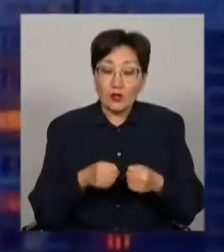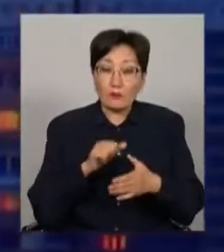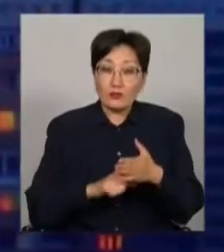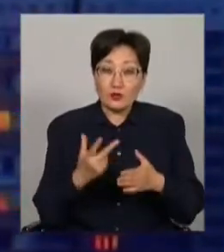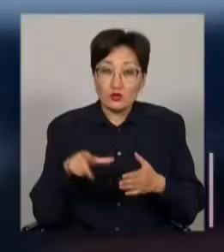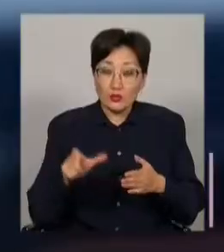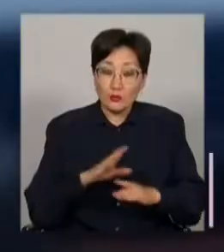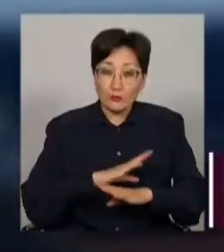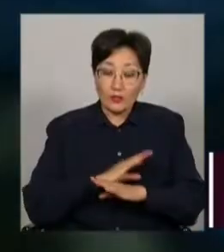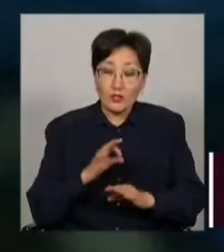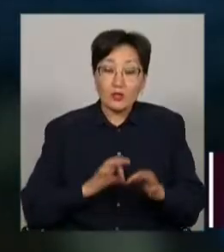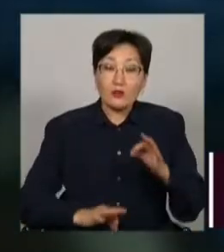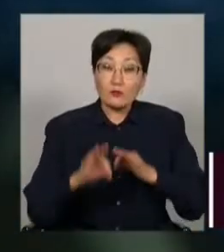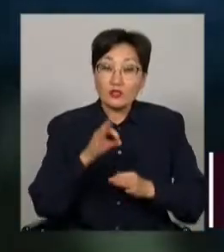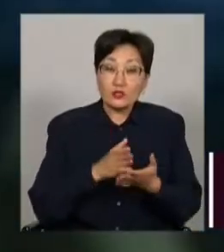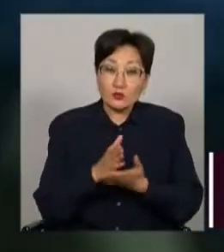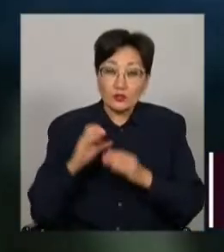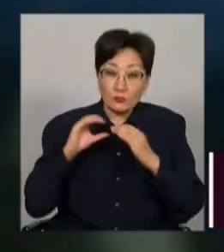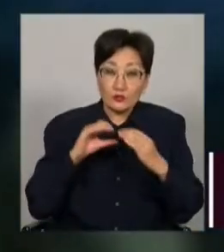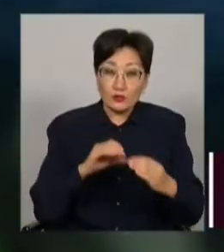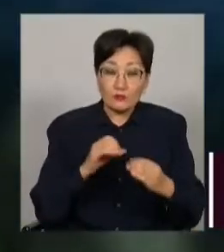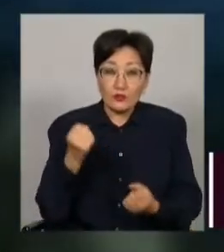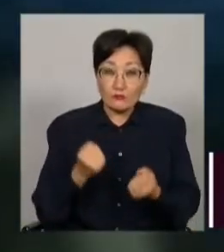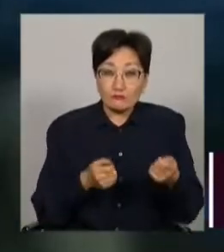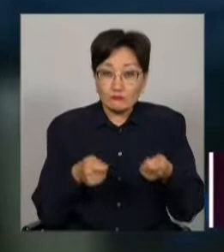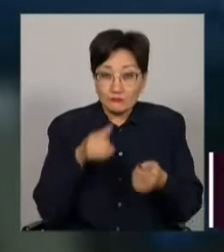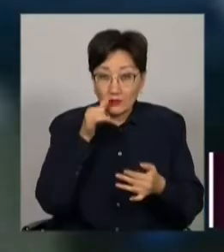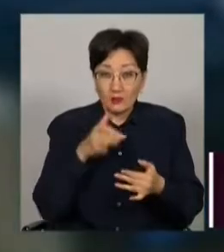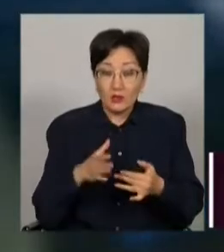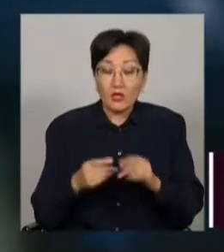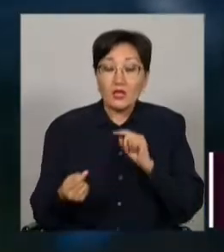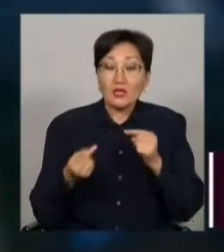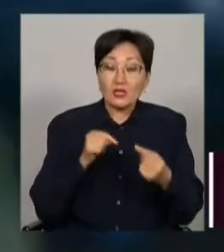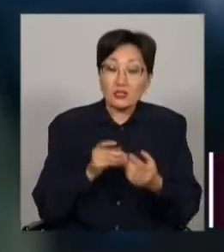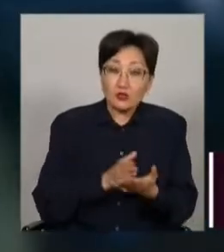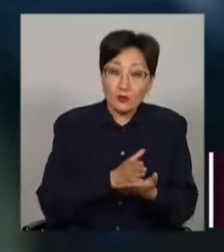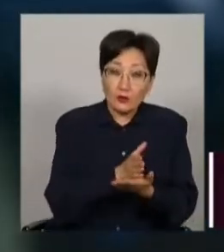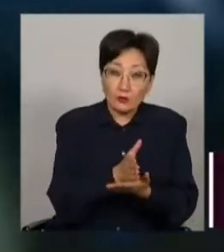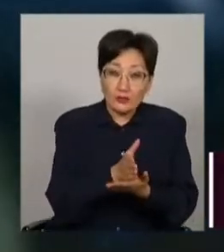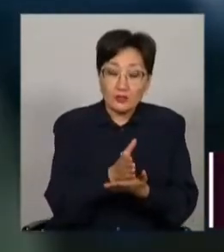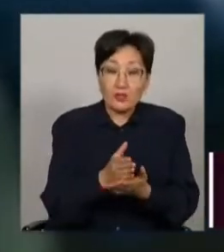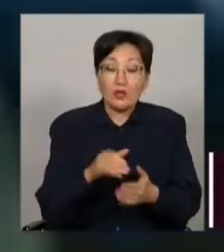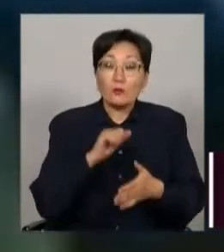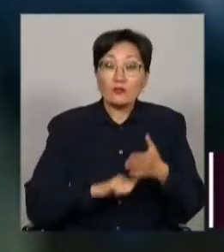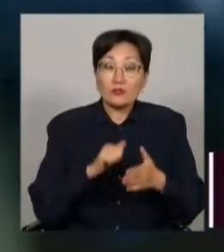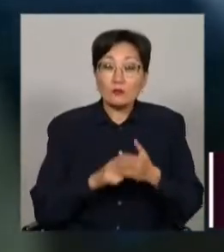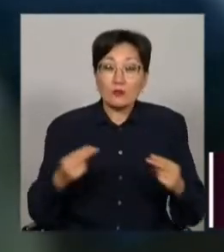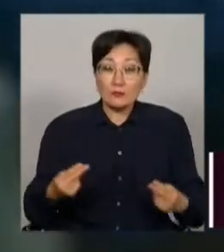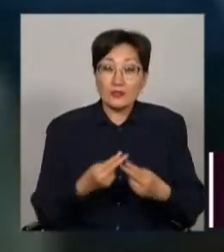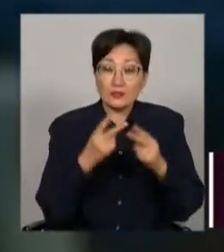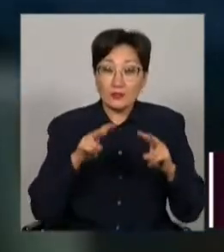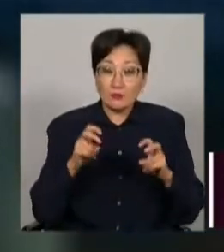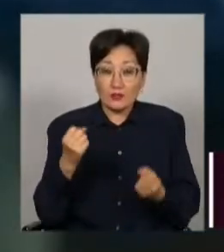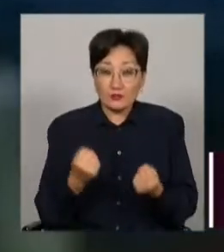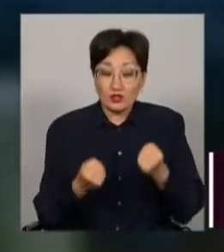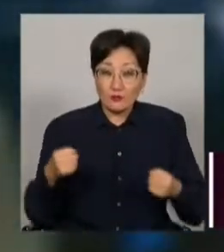тапты. Шығыс бағытта келе жатқан жеңіл көлік рөлге ие бола алмай, қарсы жолаққа шығып кеткен. Кесірінен Мерседес маркалы